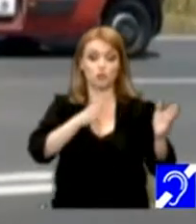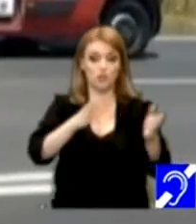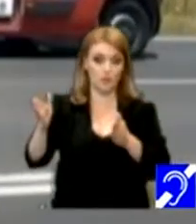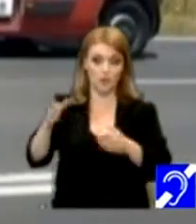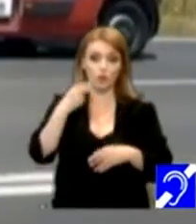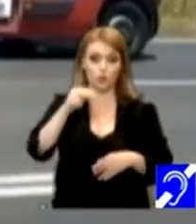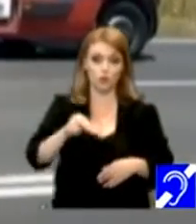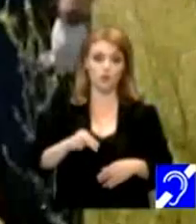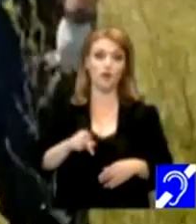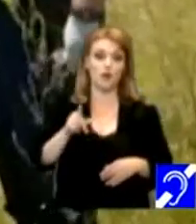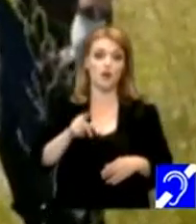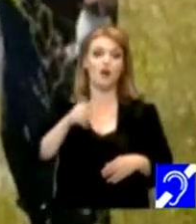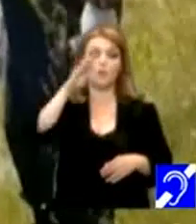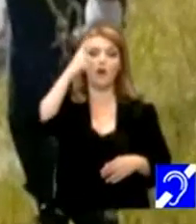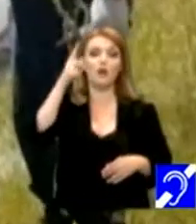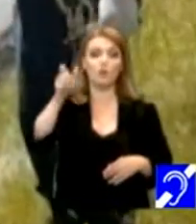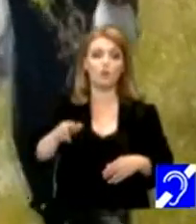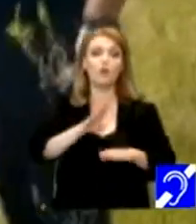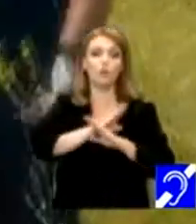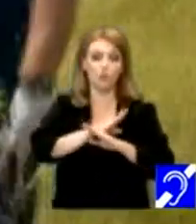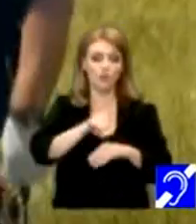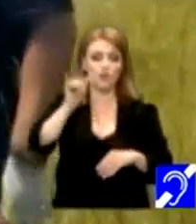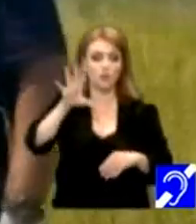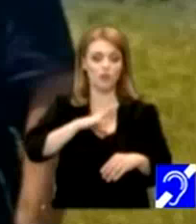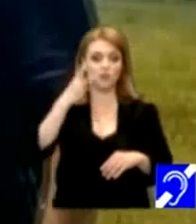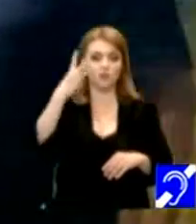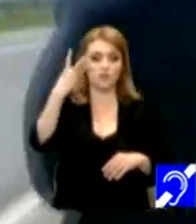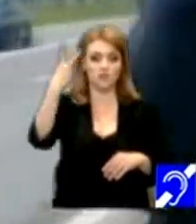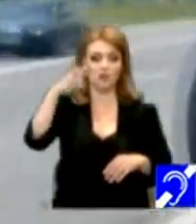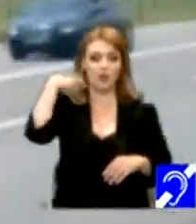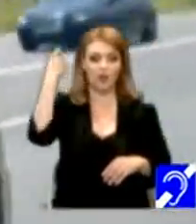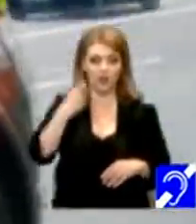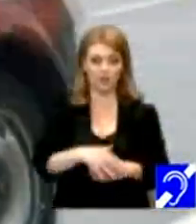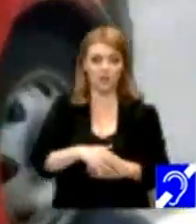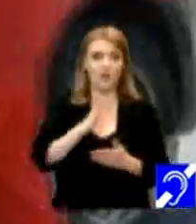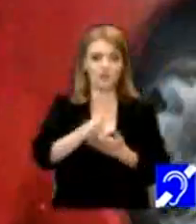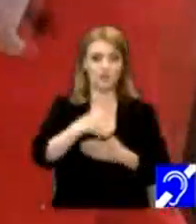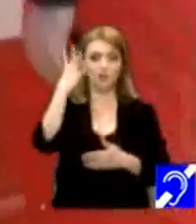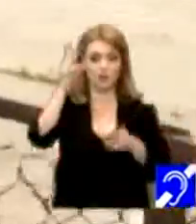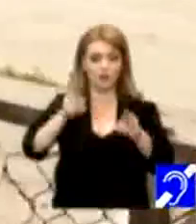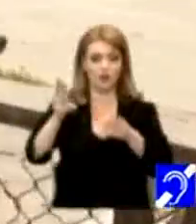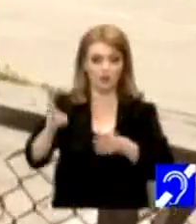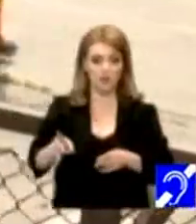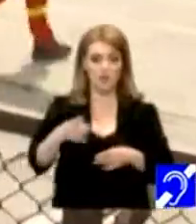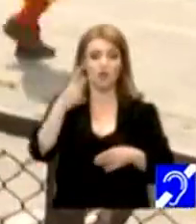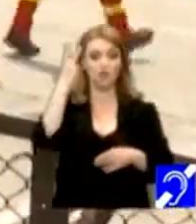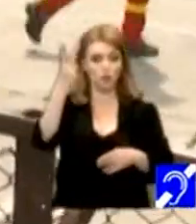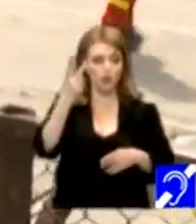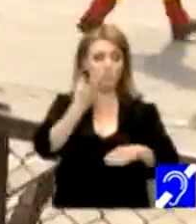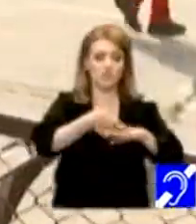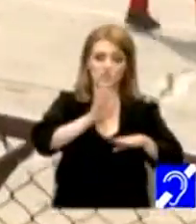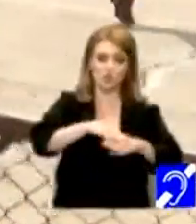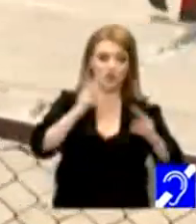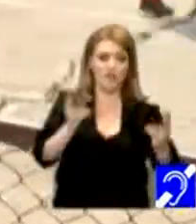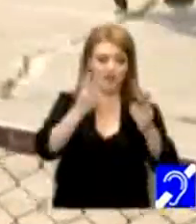stabilizat. Angajatul decedat în timpul exploziei avea 32 de ani. Sunt și 4 răniți, dintre care 2 răniți grav cu